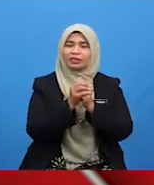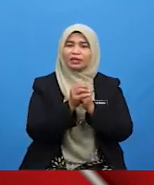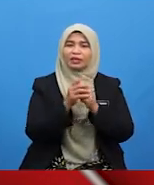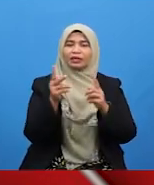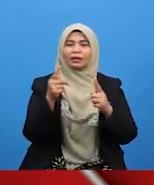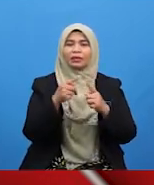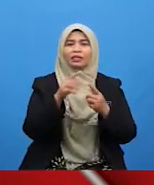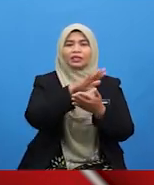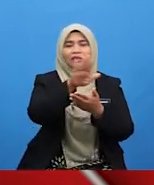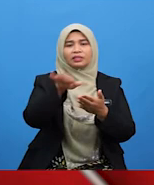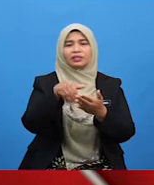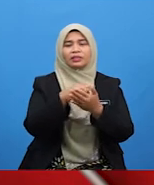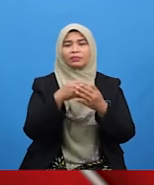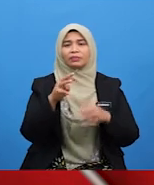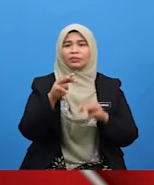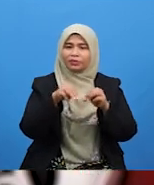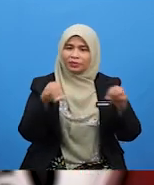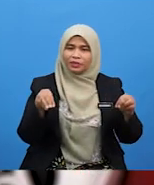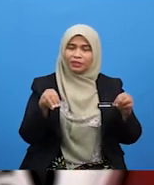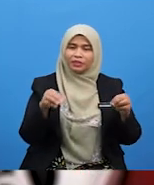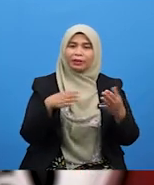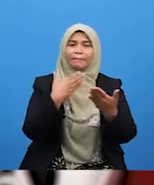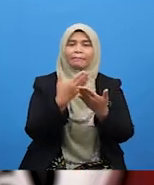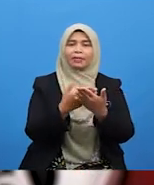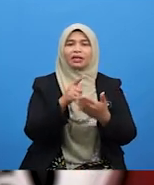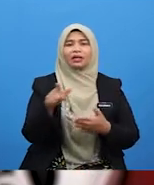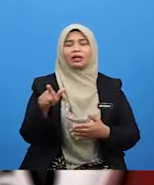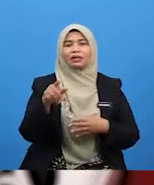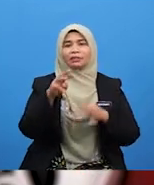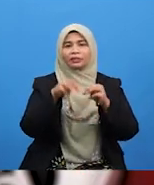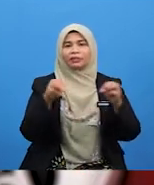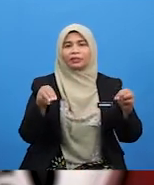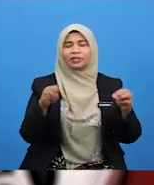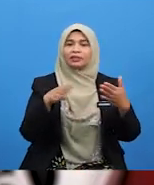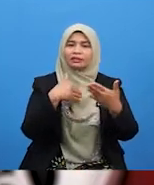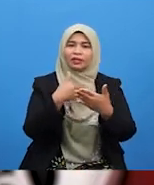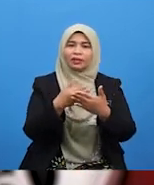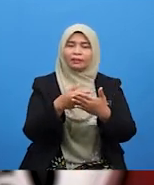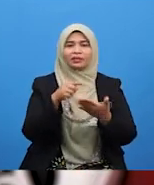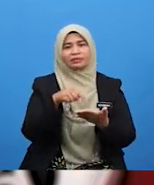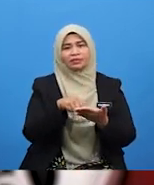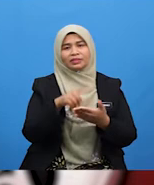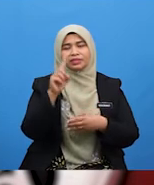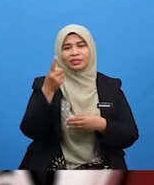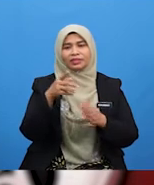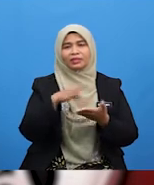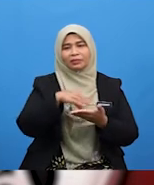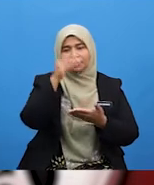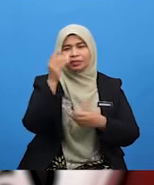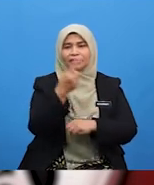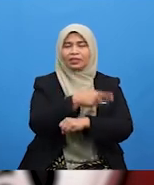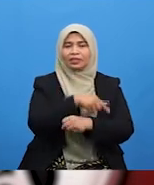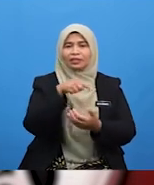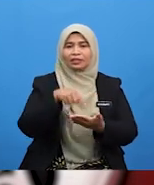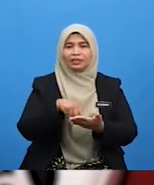tahniah kepada semua murid-murid. Baiklah murid-murid semua, Sampai di sini dulu pembelajaran kita